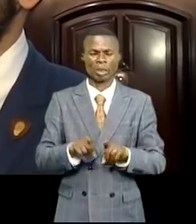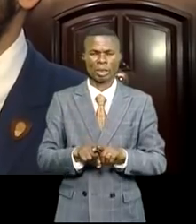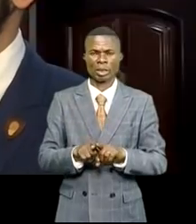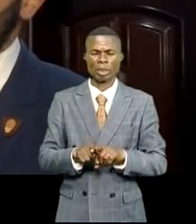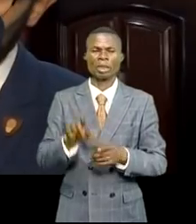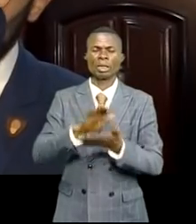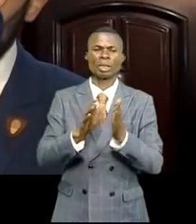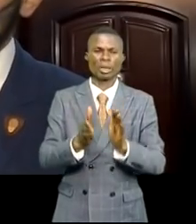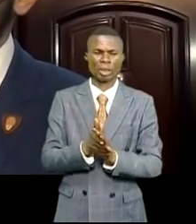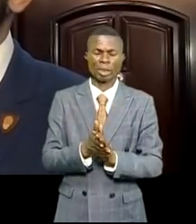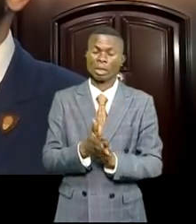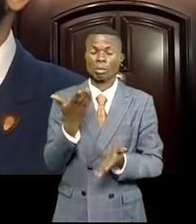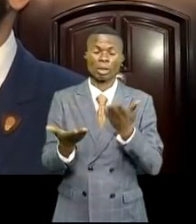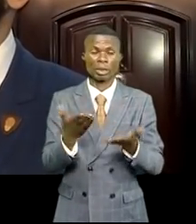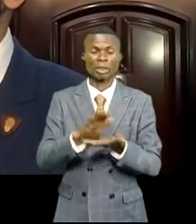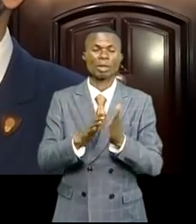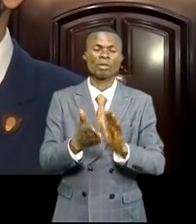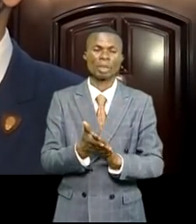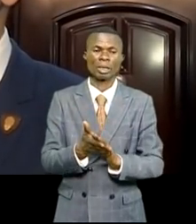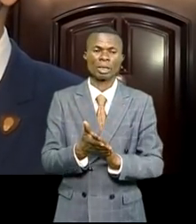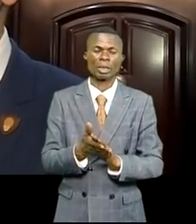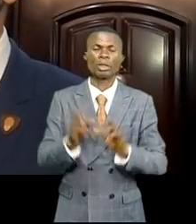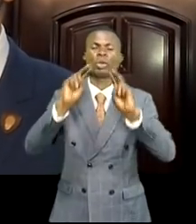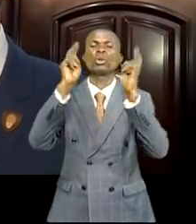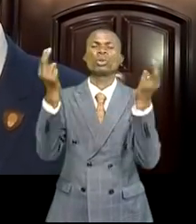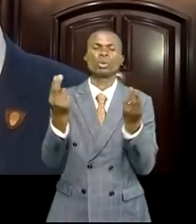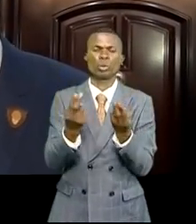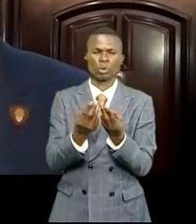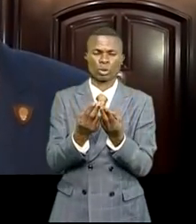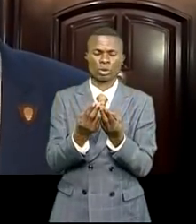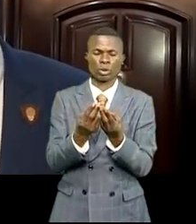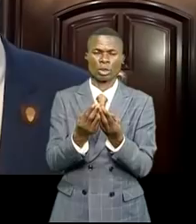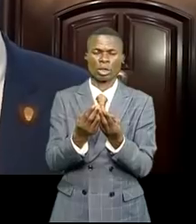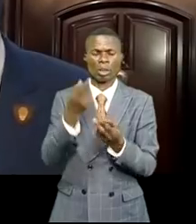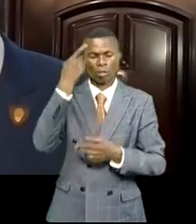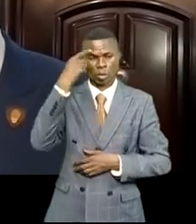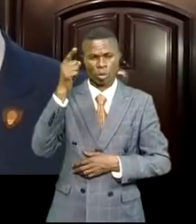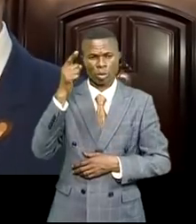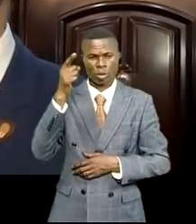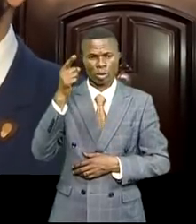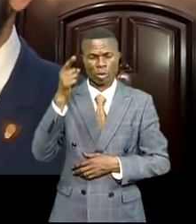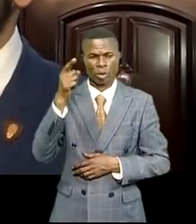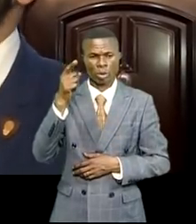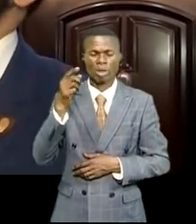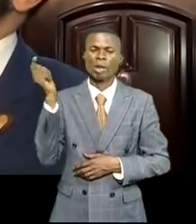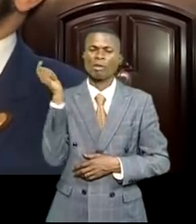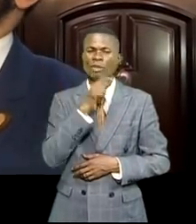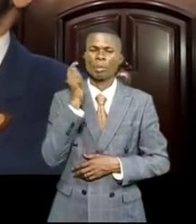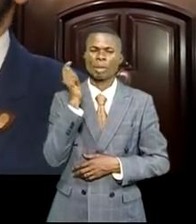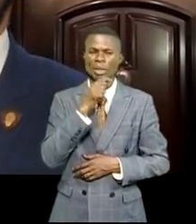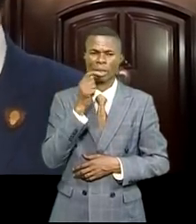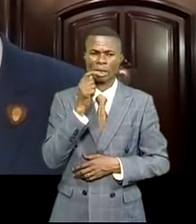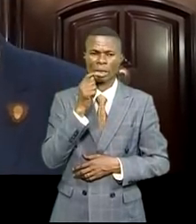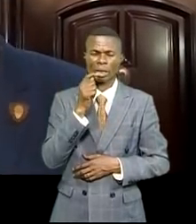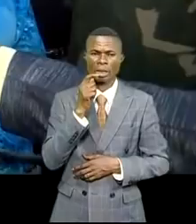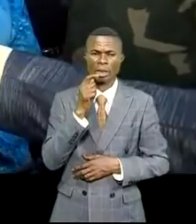sera, si tout va bien, une usine pour le transport, pour fabriquer des